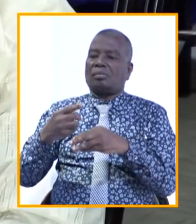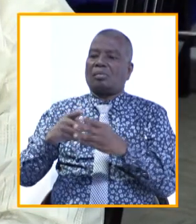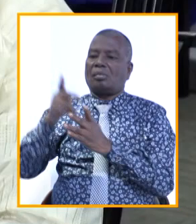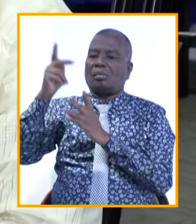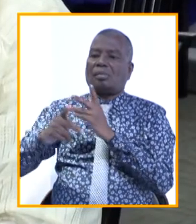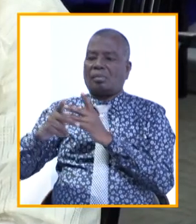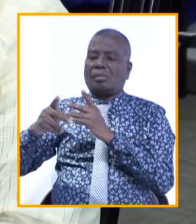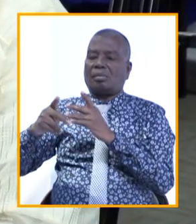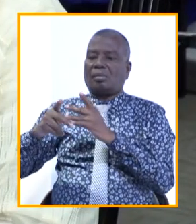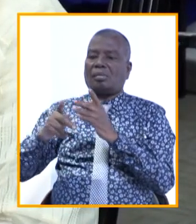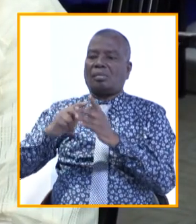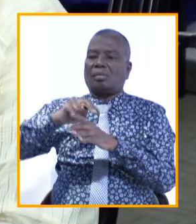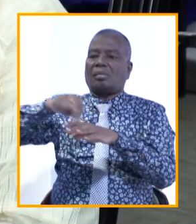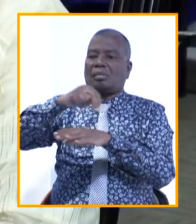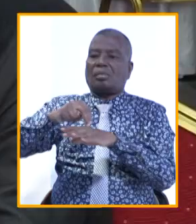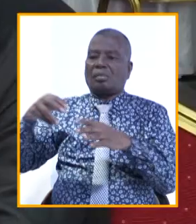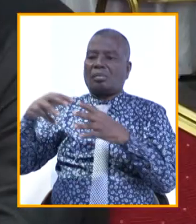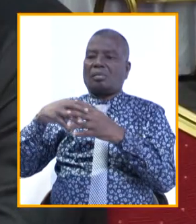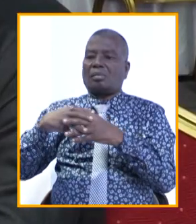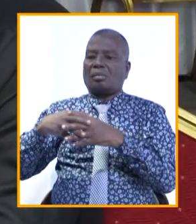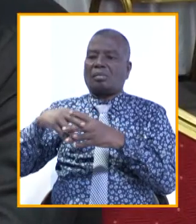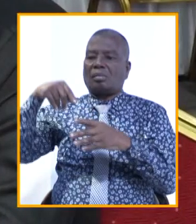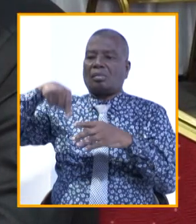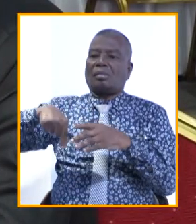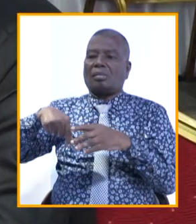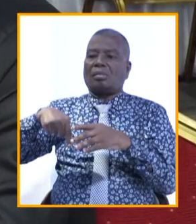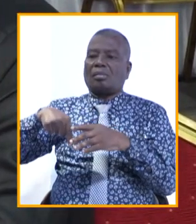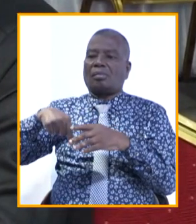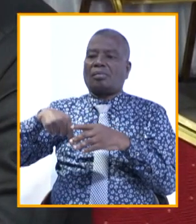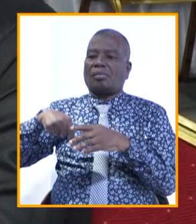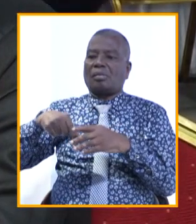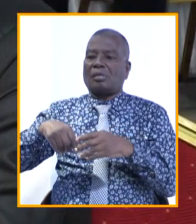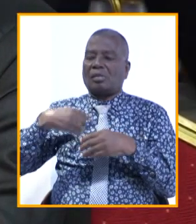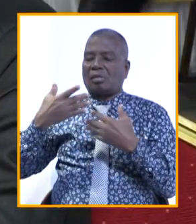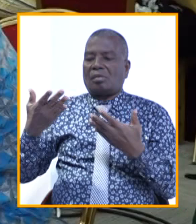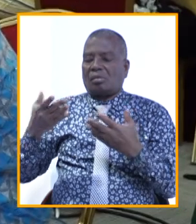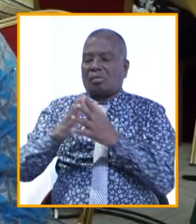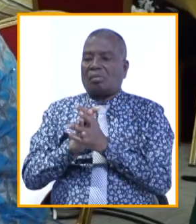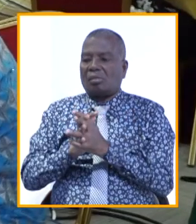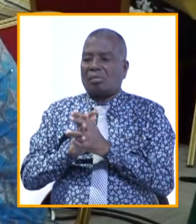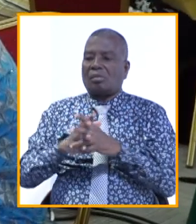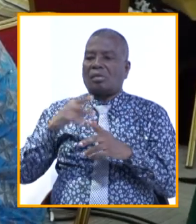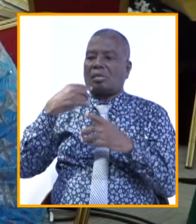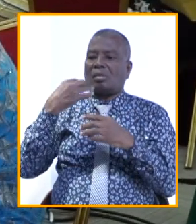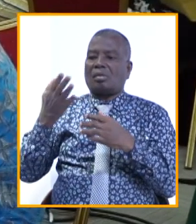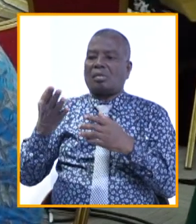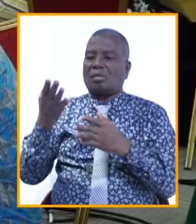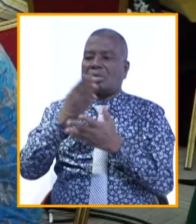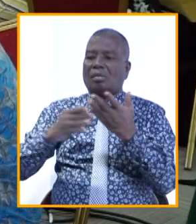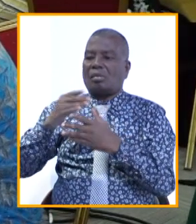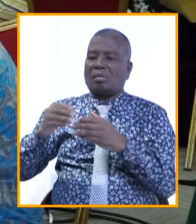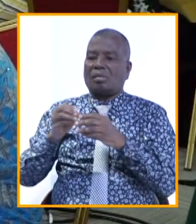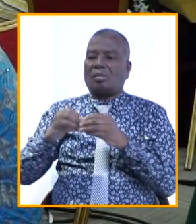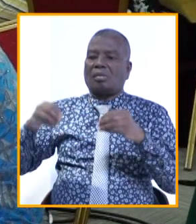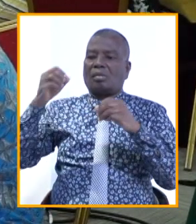Programme des Nations Unies pour le Développement. Sauf que l'ASLECAF suscite quelques appréhensions chez certains